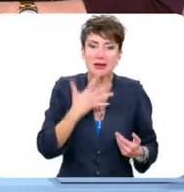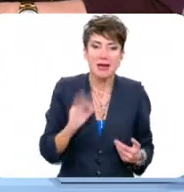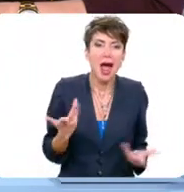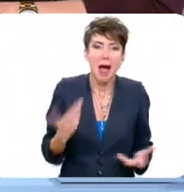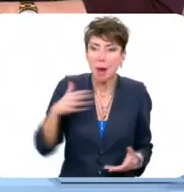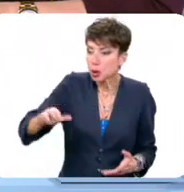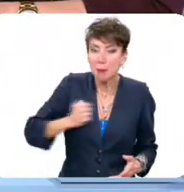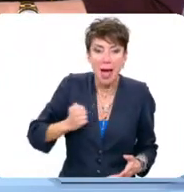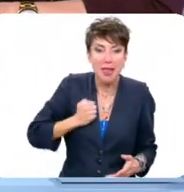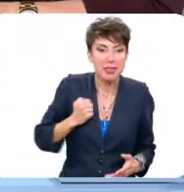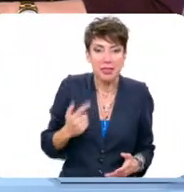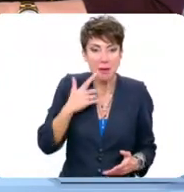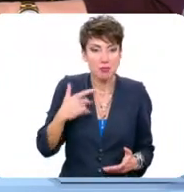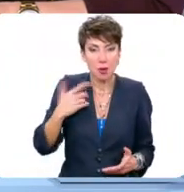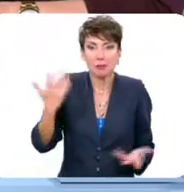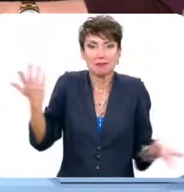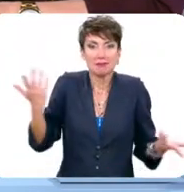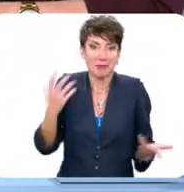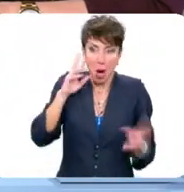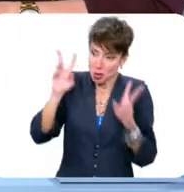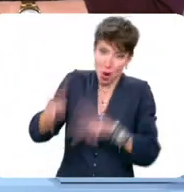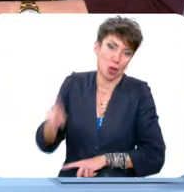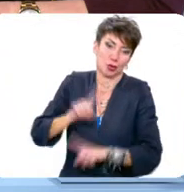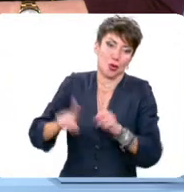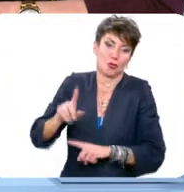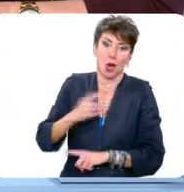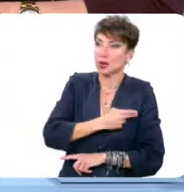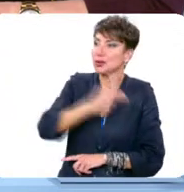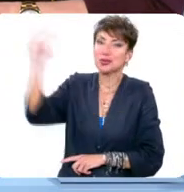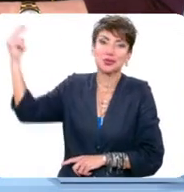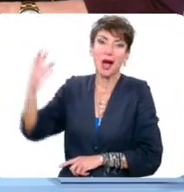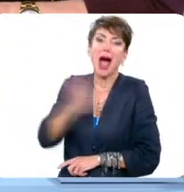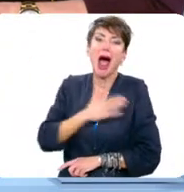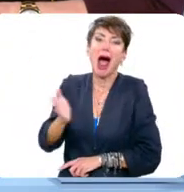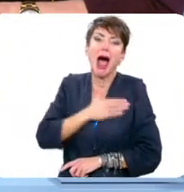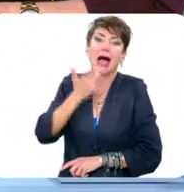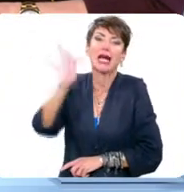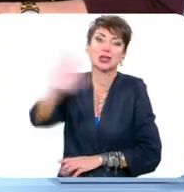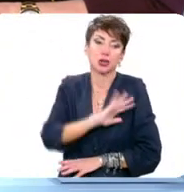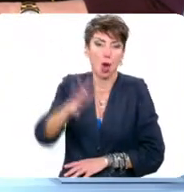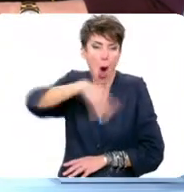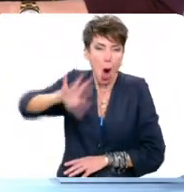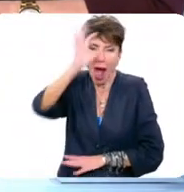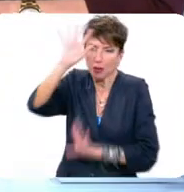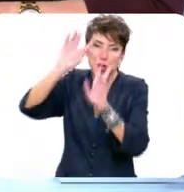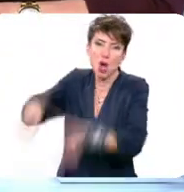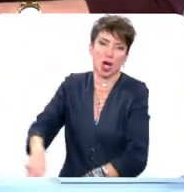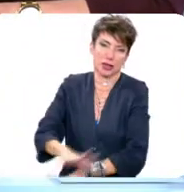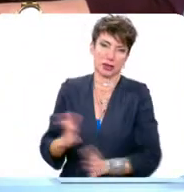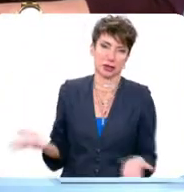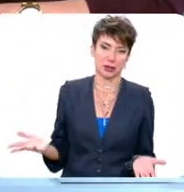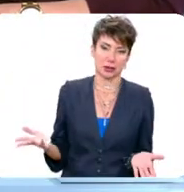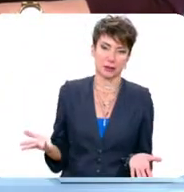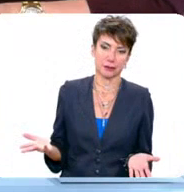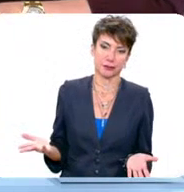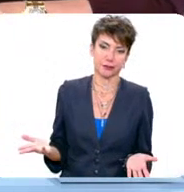παιδί, δεν το ξέρανε στον Αλίατο και στη Δίβα τι παιδί ήτανε. Και οι αστυνομικοί και όλοι. Να